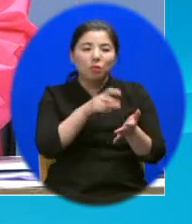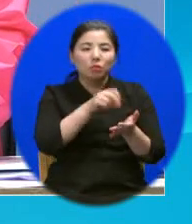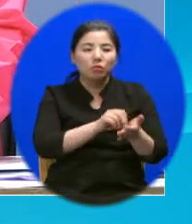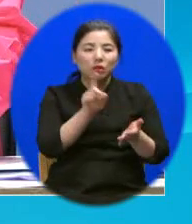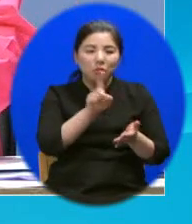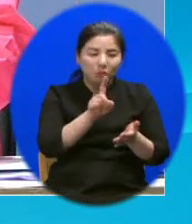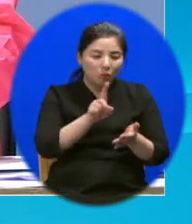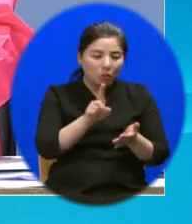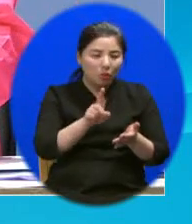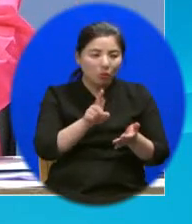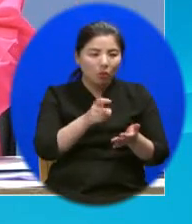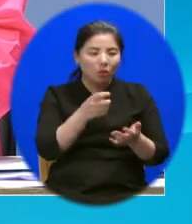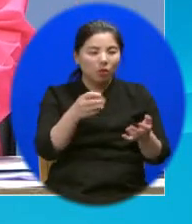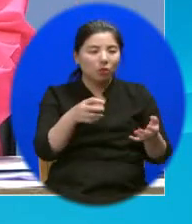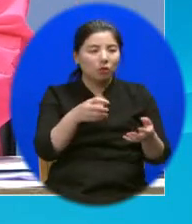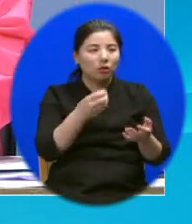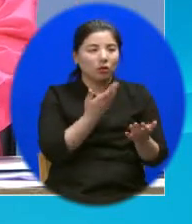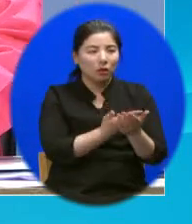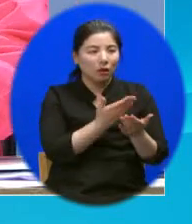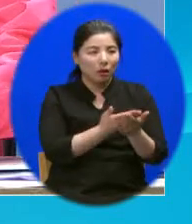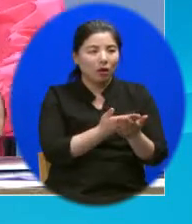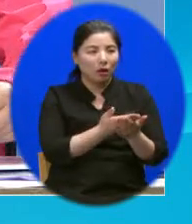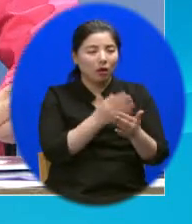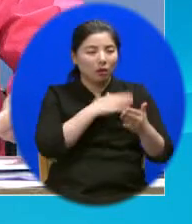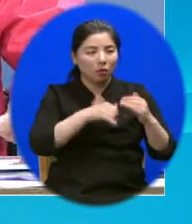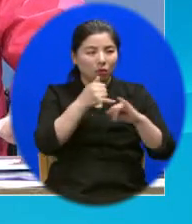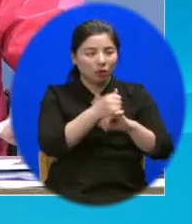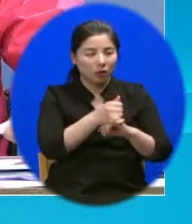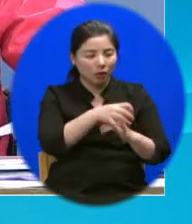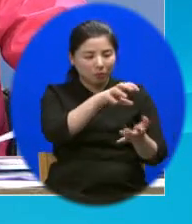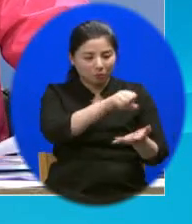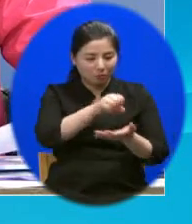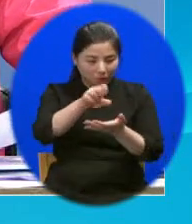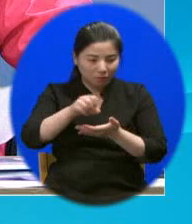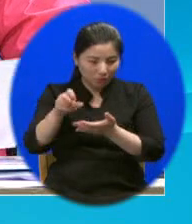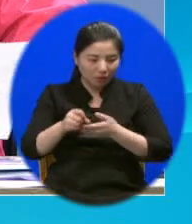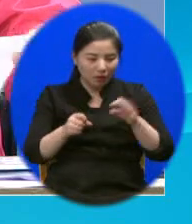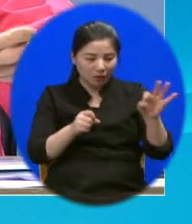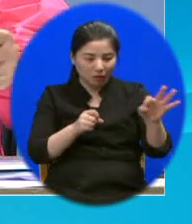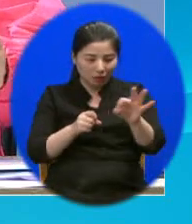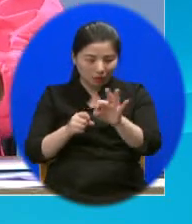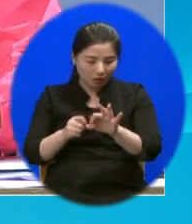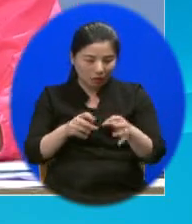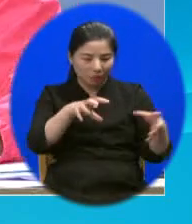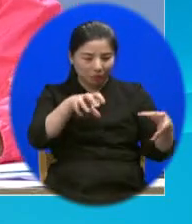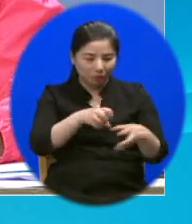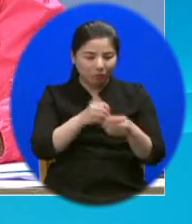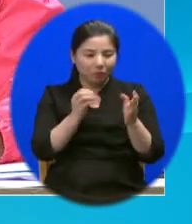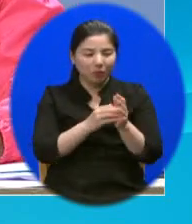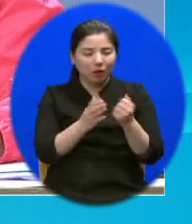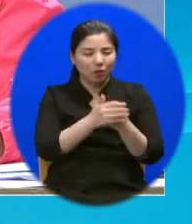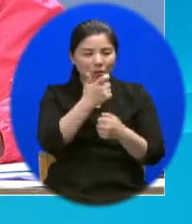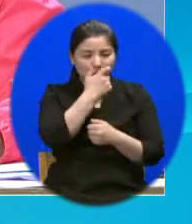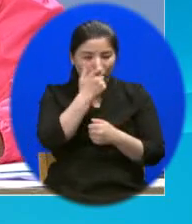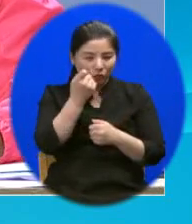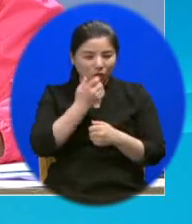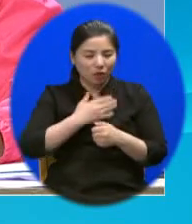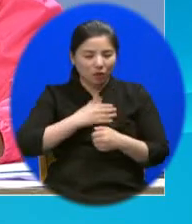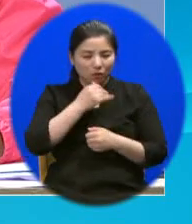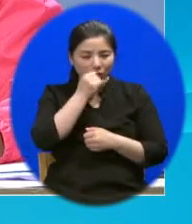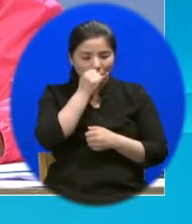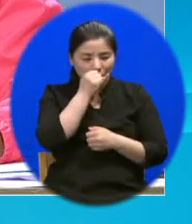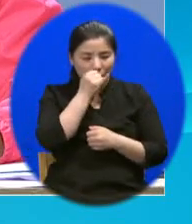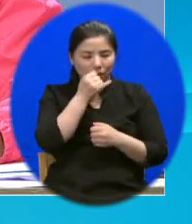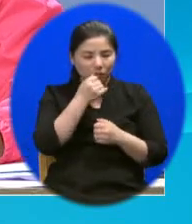무엇인지를 담아서 어군 약으로 그중에 이제 10가지 를 담다 보니까 위협한 부분들이 있다는 점 그